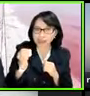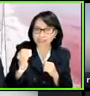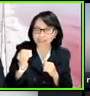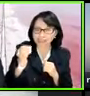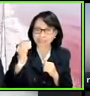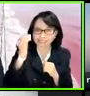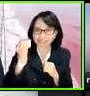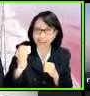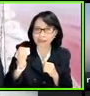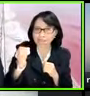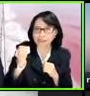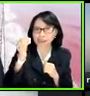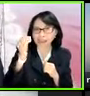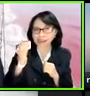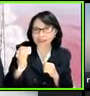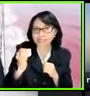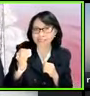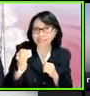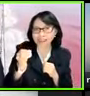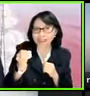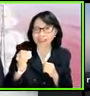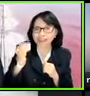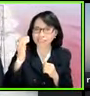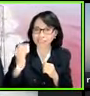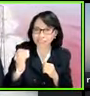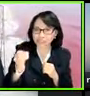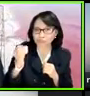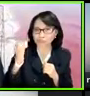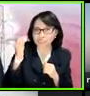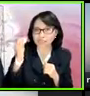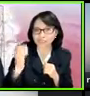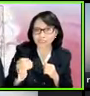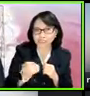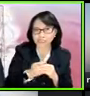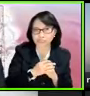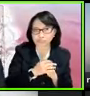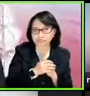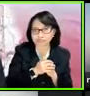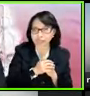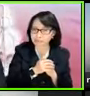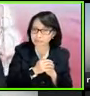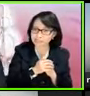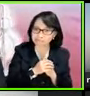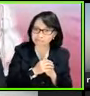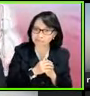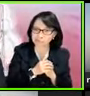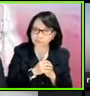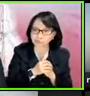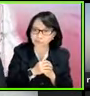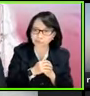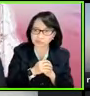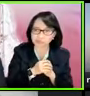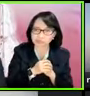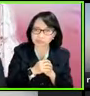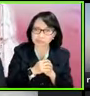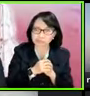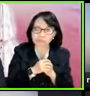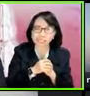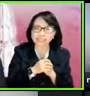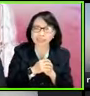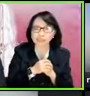bermegah di dalam rahasia Kristus Yesus amin amin